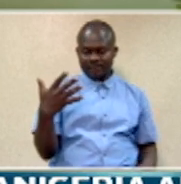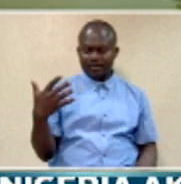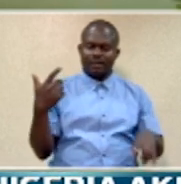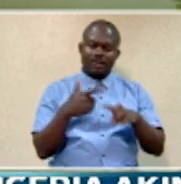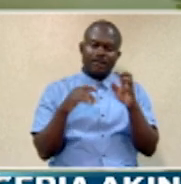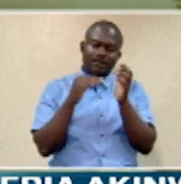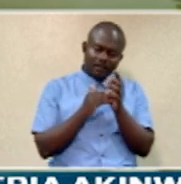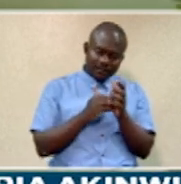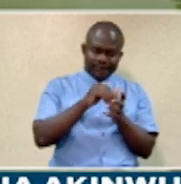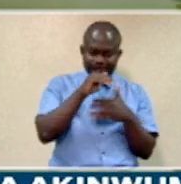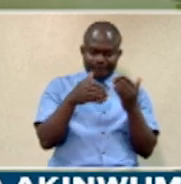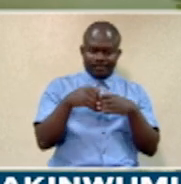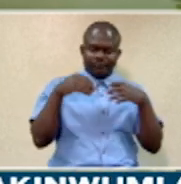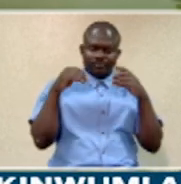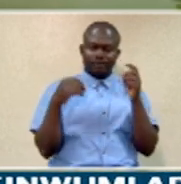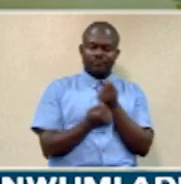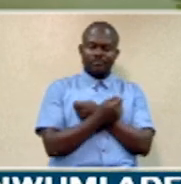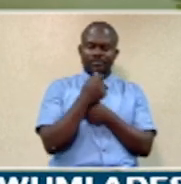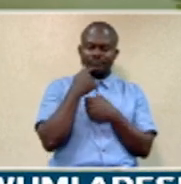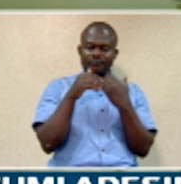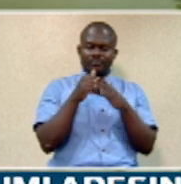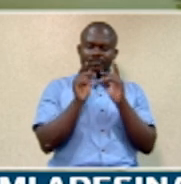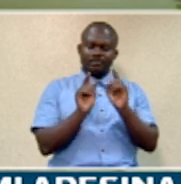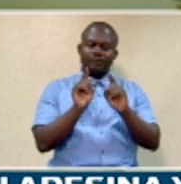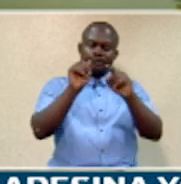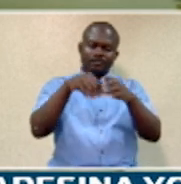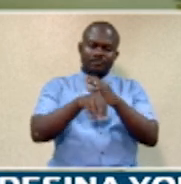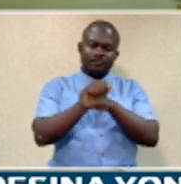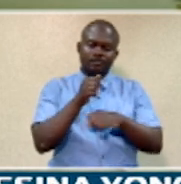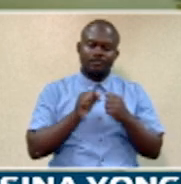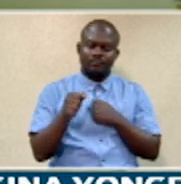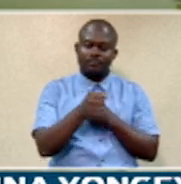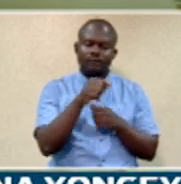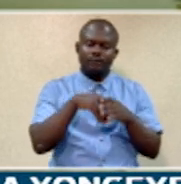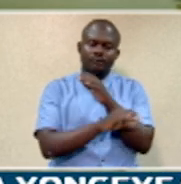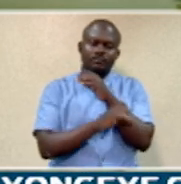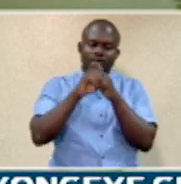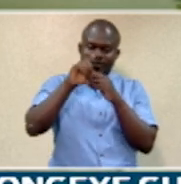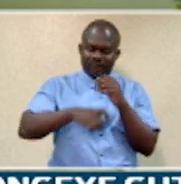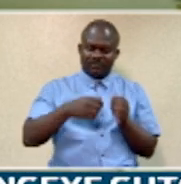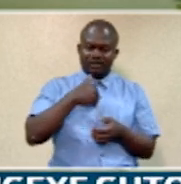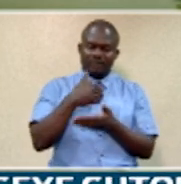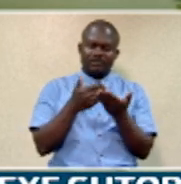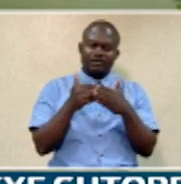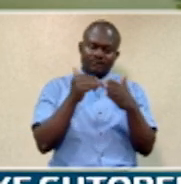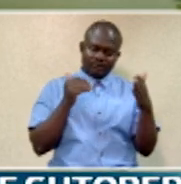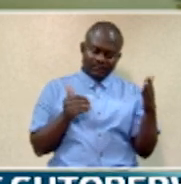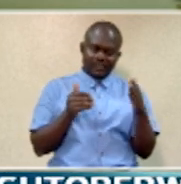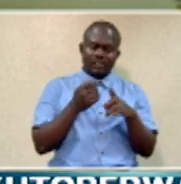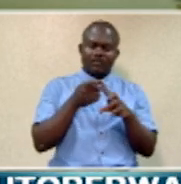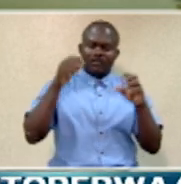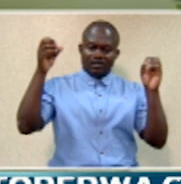ikindi wenda navuga cyahindutse ni uko abajya mu bikorwa mu gihugu bagomba kuba bafite mbere yo kuva i